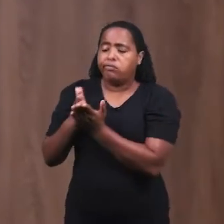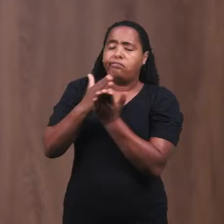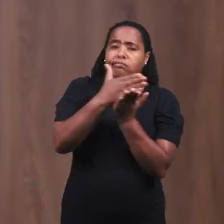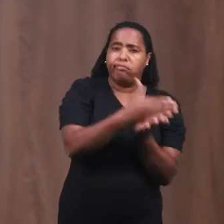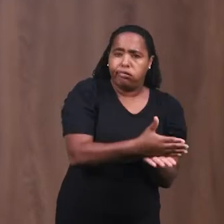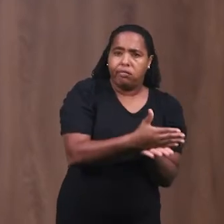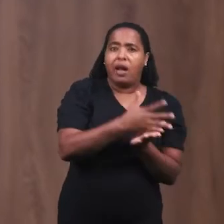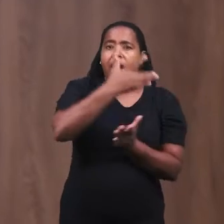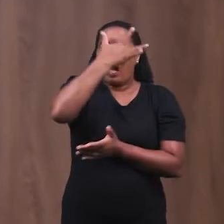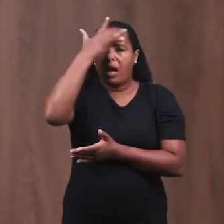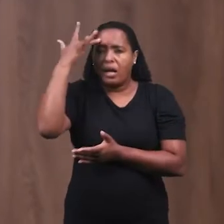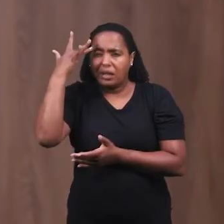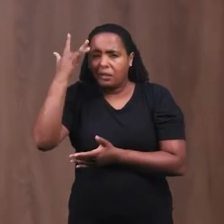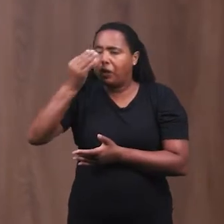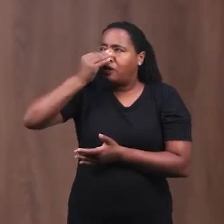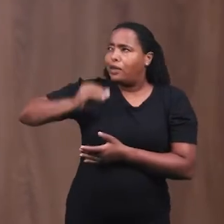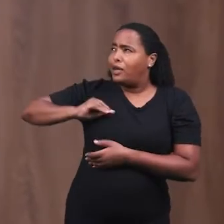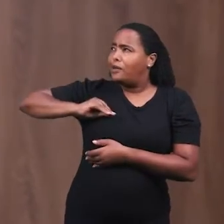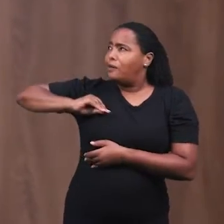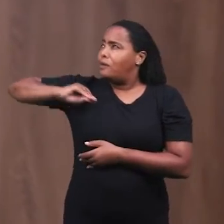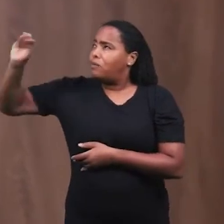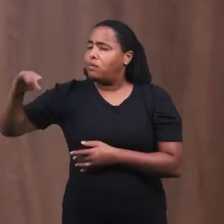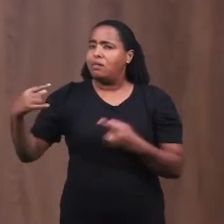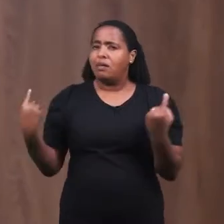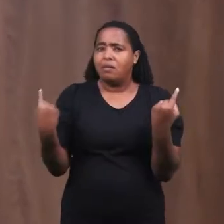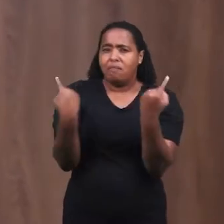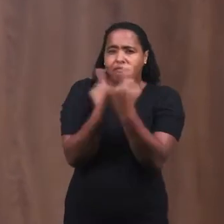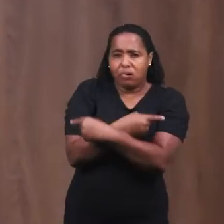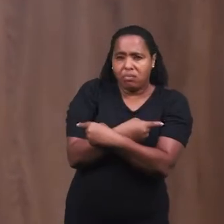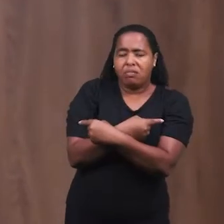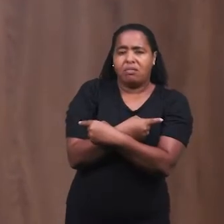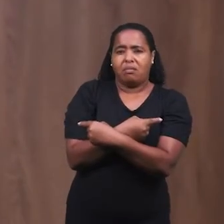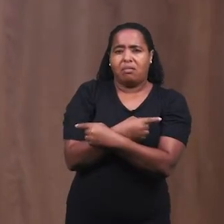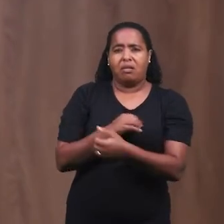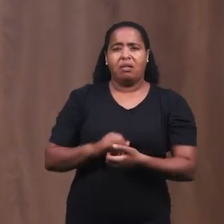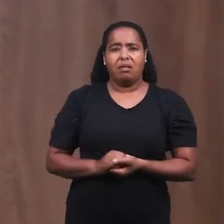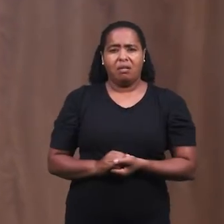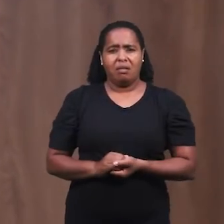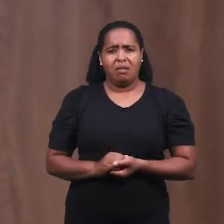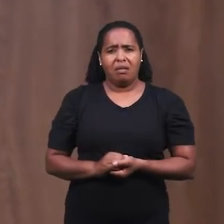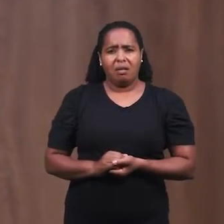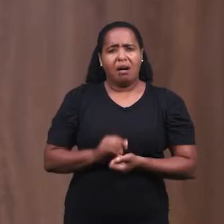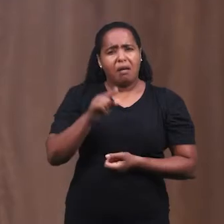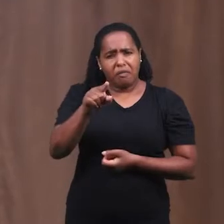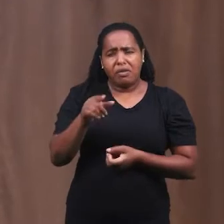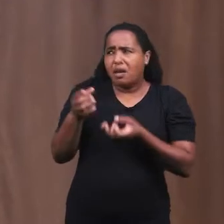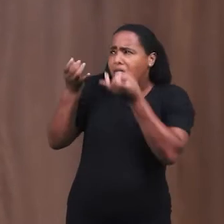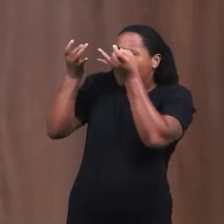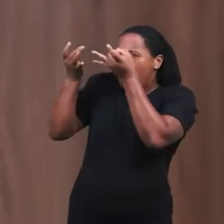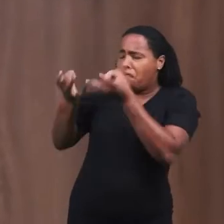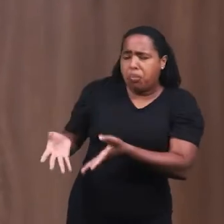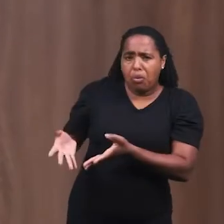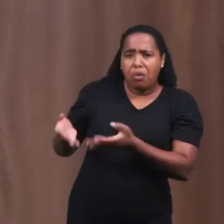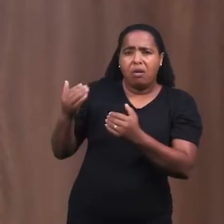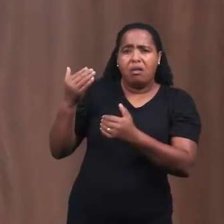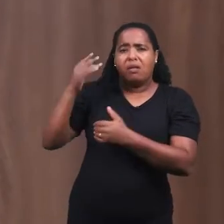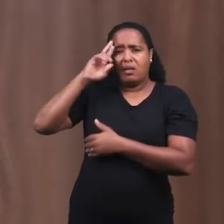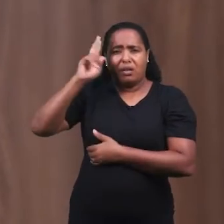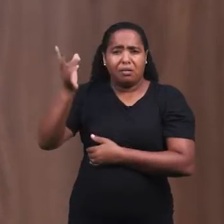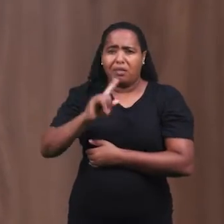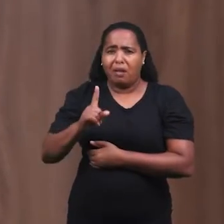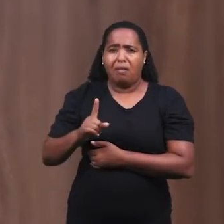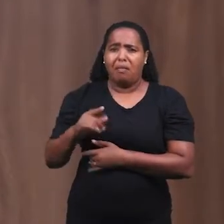когда многие оставляют Иисуса, восстают против Него. Не оставляй Господа.